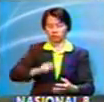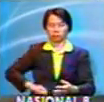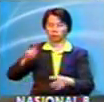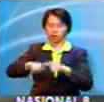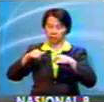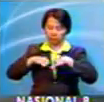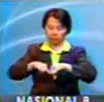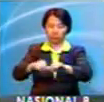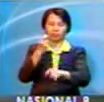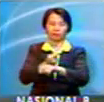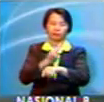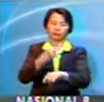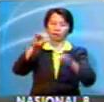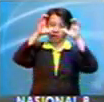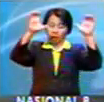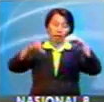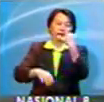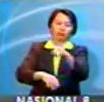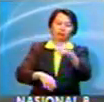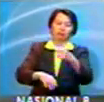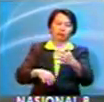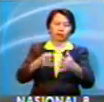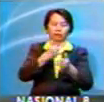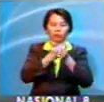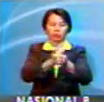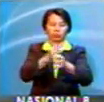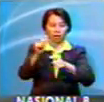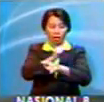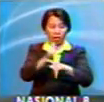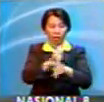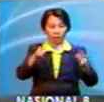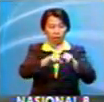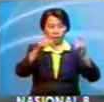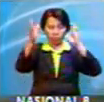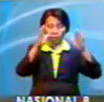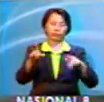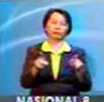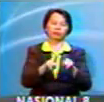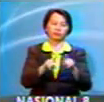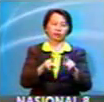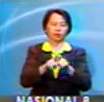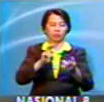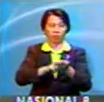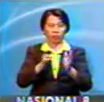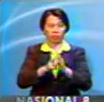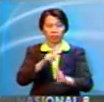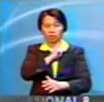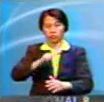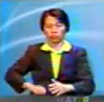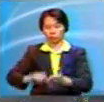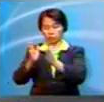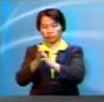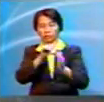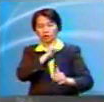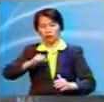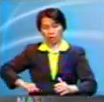meneruskan tugas sebagai Chancellor UUM ya, dan mengikut amalan tradisi yang berlaku di Malaysia pun begitulah. Maknanya semasa Tuanku menjawab jawatan agung